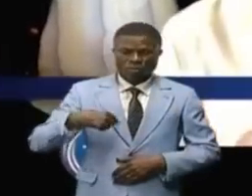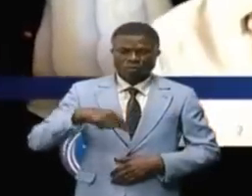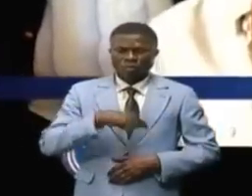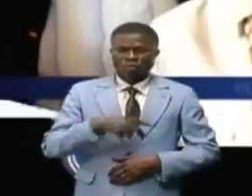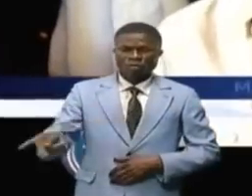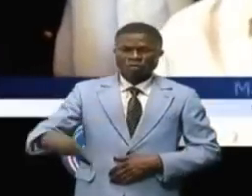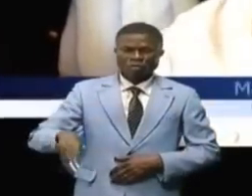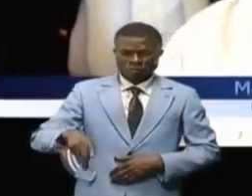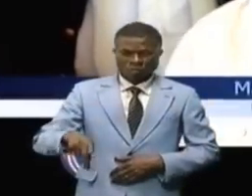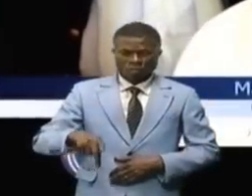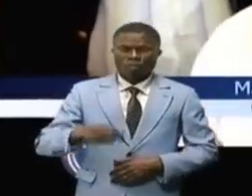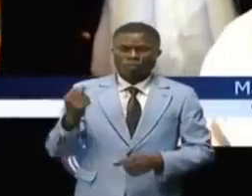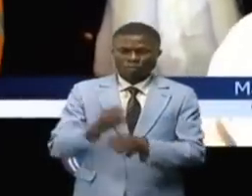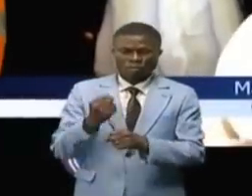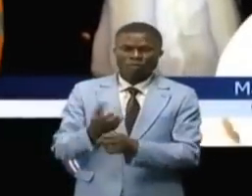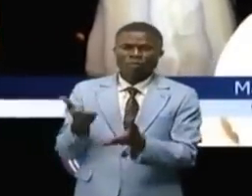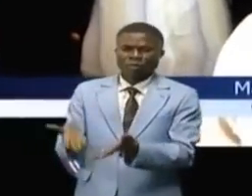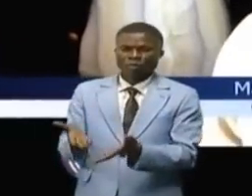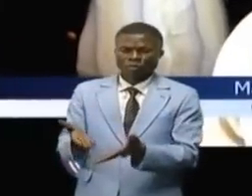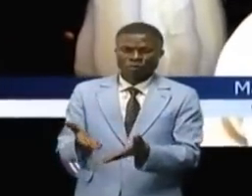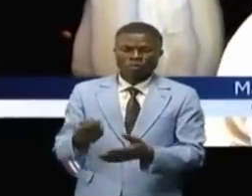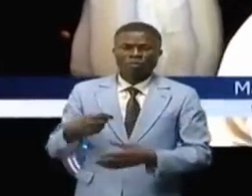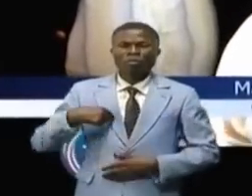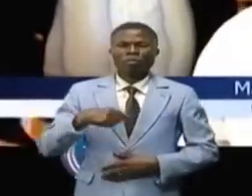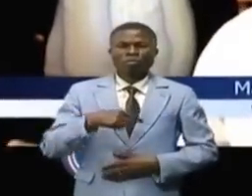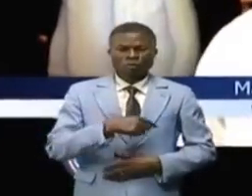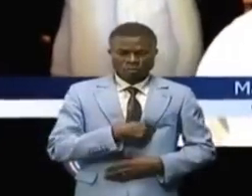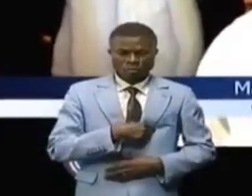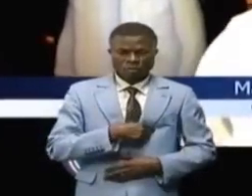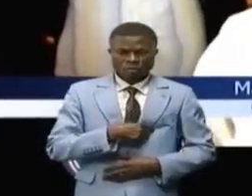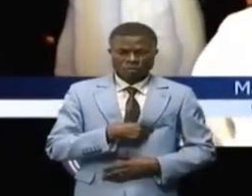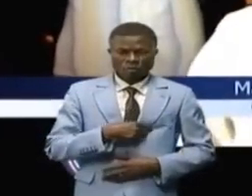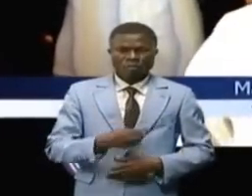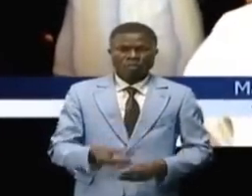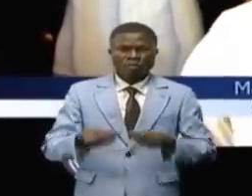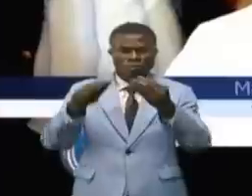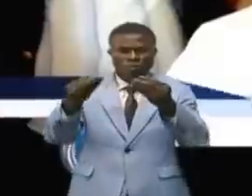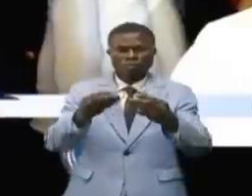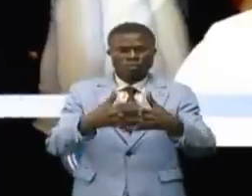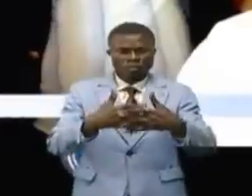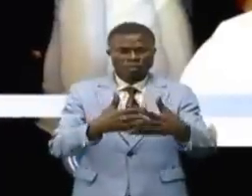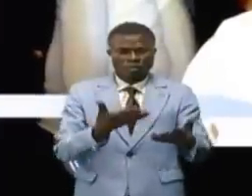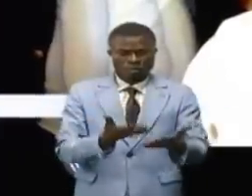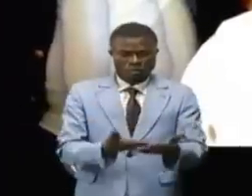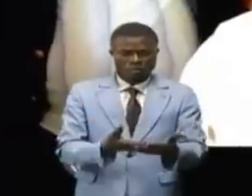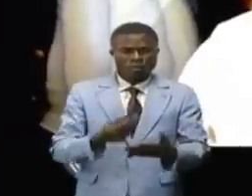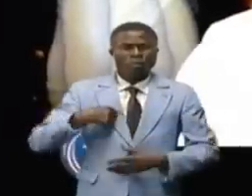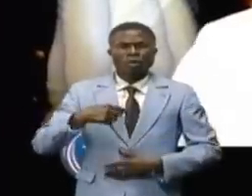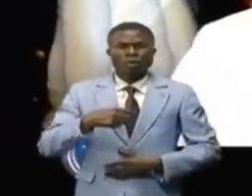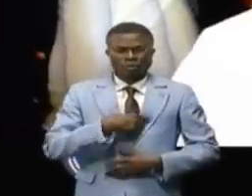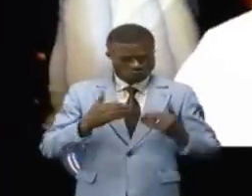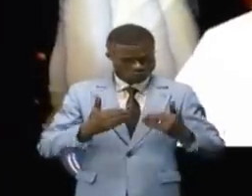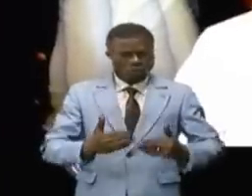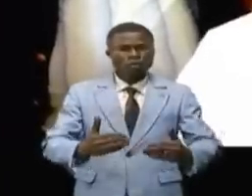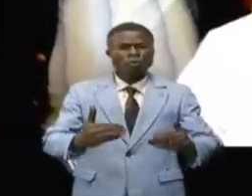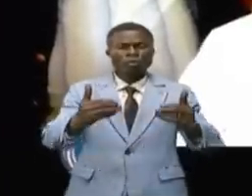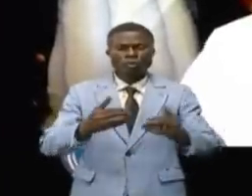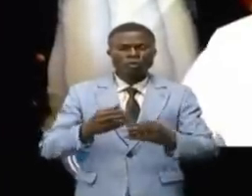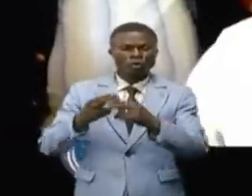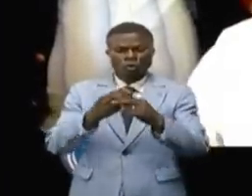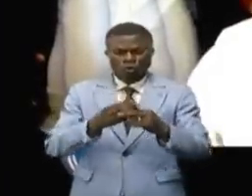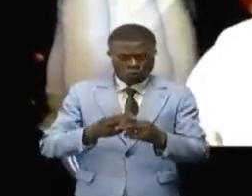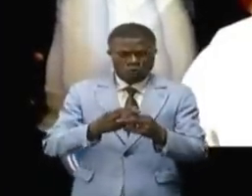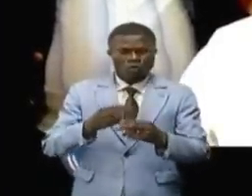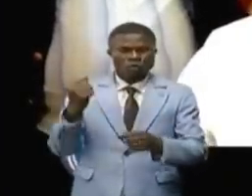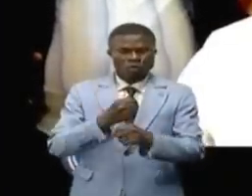on a fait notre part on a aidé au transport de ce matériel et nous allons continuer de suivre des